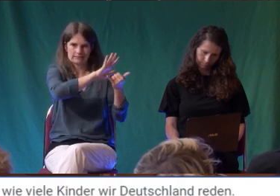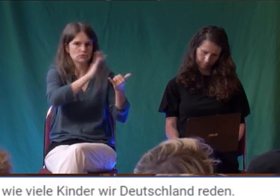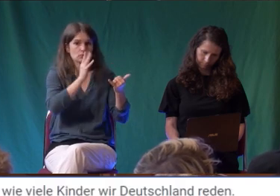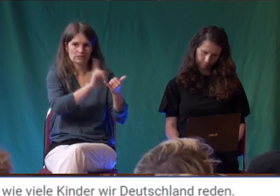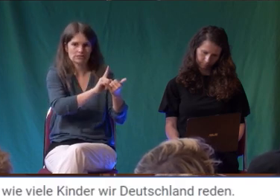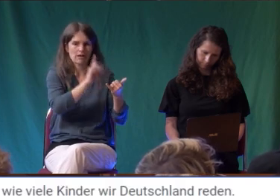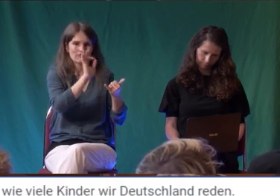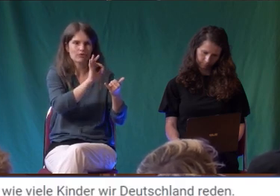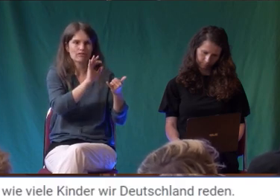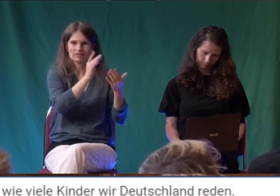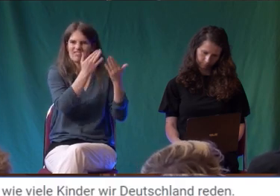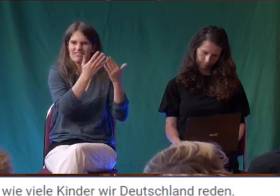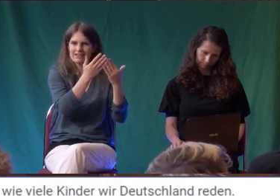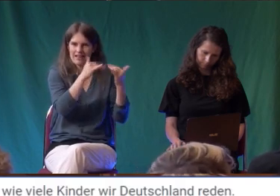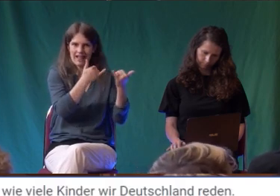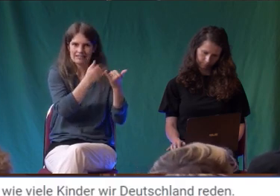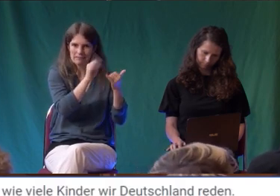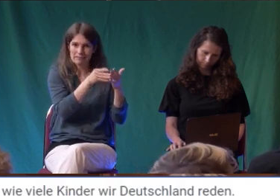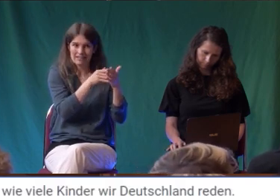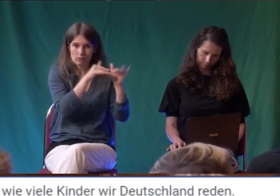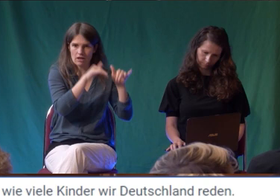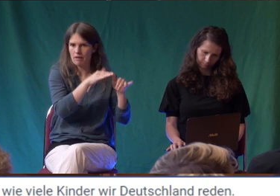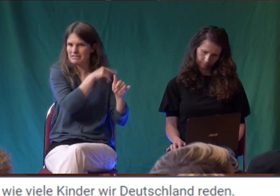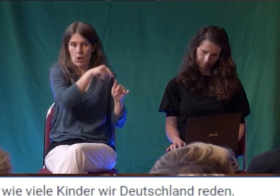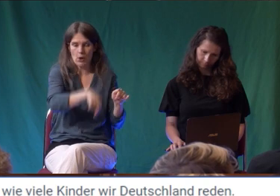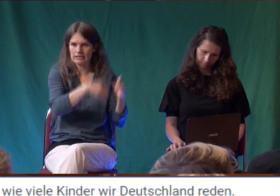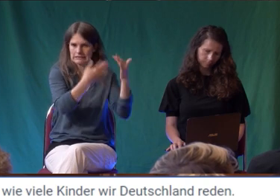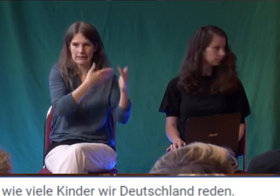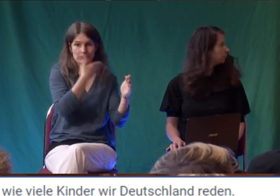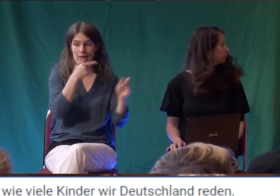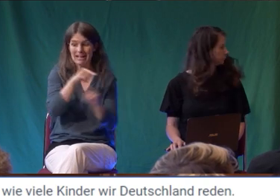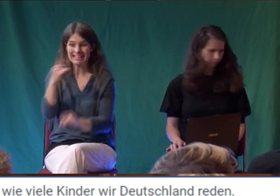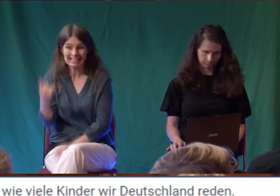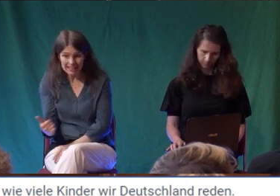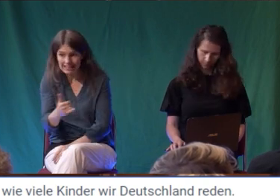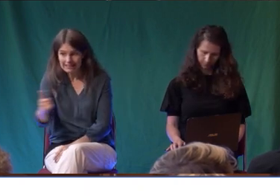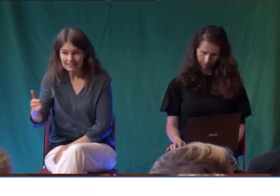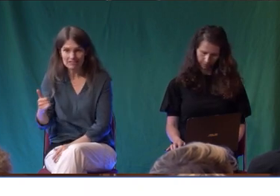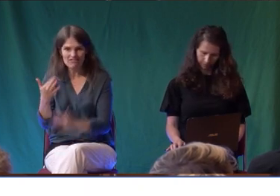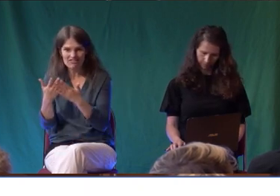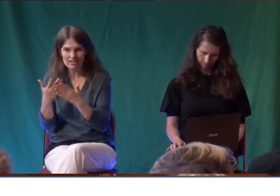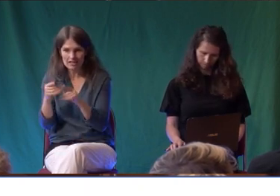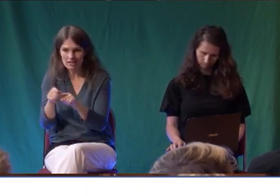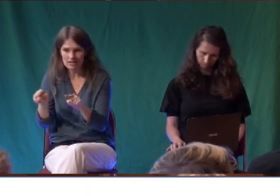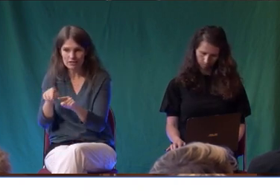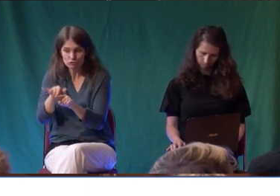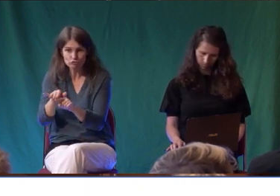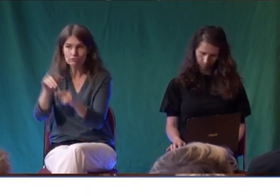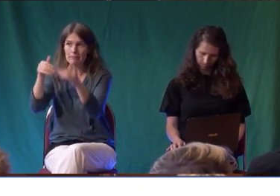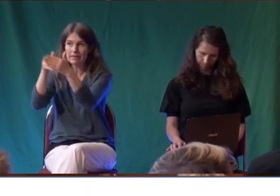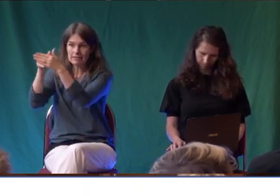interessanterweise also wie viel Eltern mit Behinderung ist gibt wir haben aber zahlen wie viel Kinder mit Eltern mit Behinderung